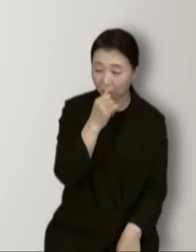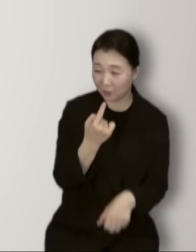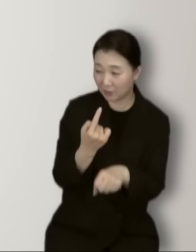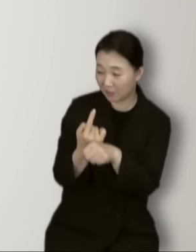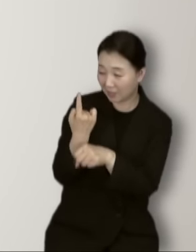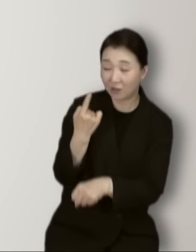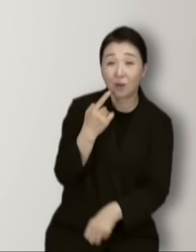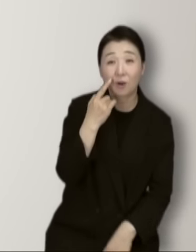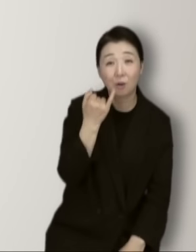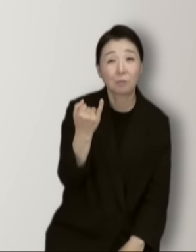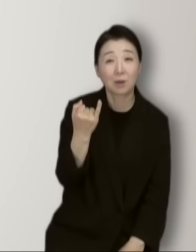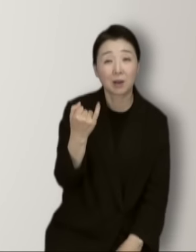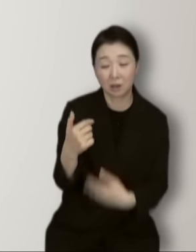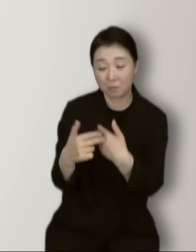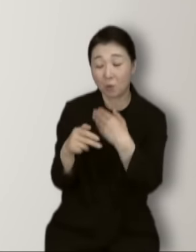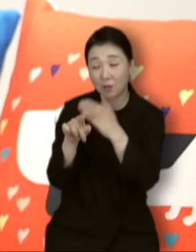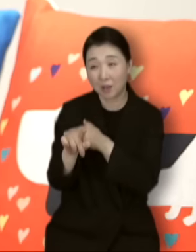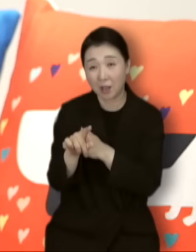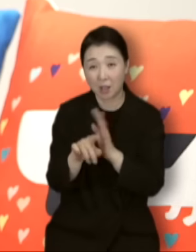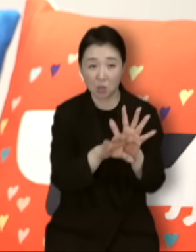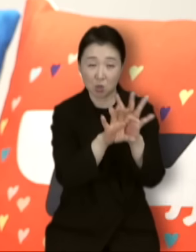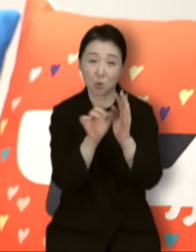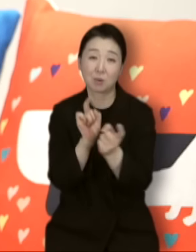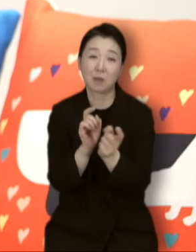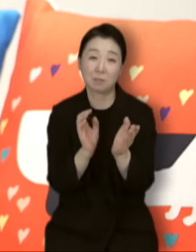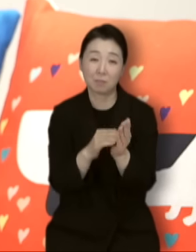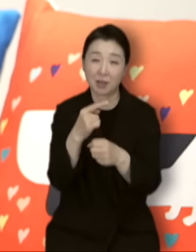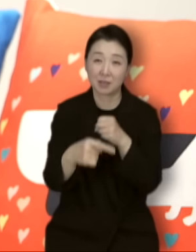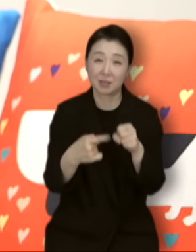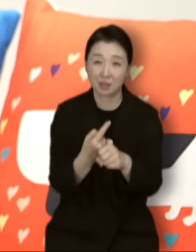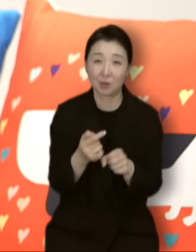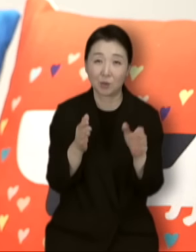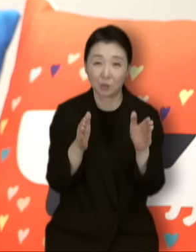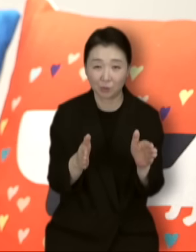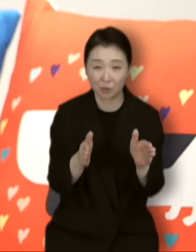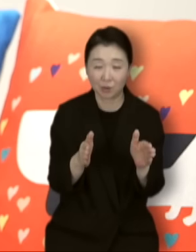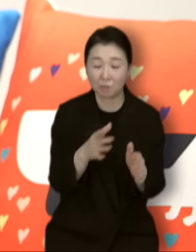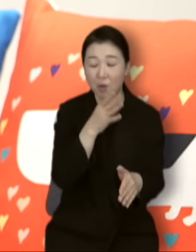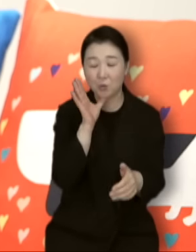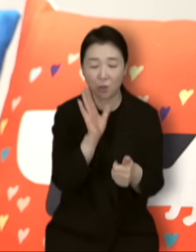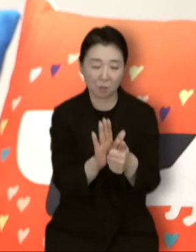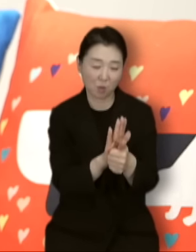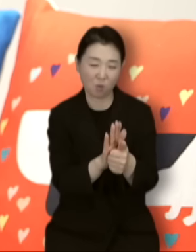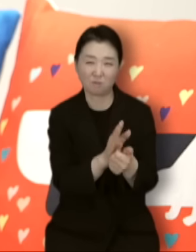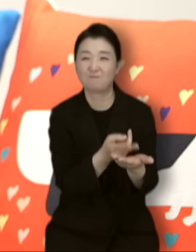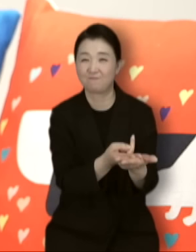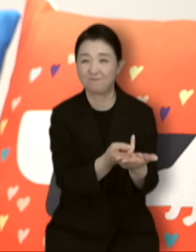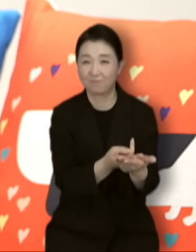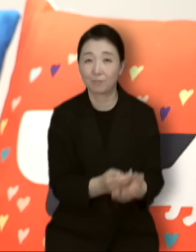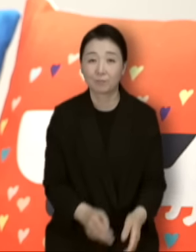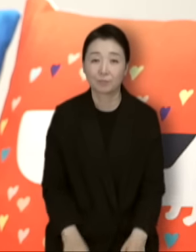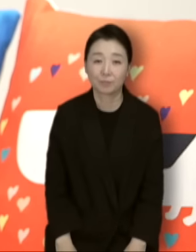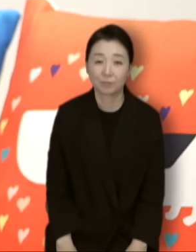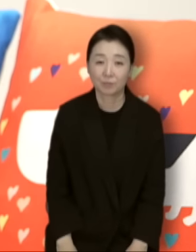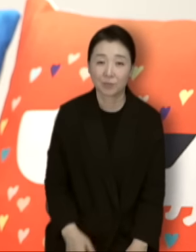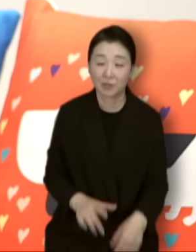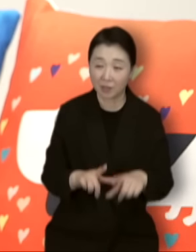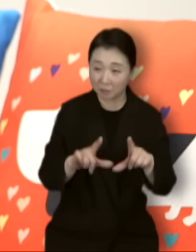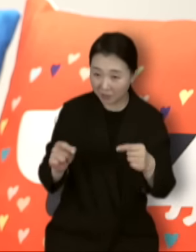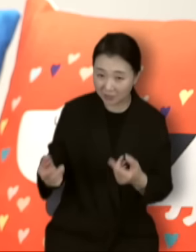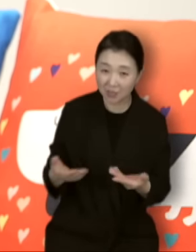작년에 엄마가 이제 병원에 갔는데 코로나 판정이 받았고 1년 동안 요양 번 계셨어요 그래서